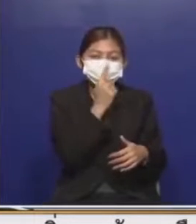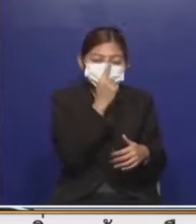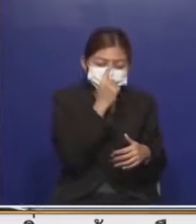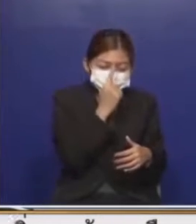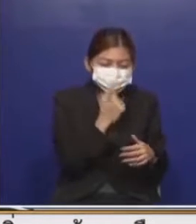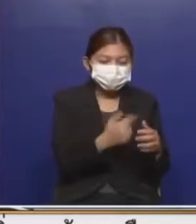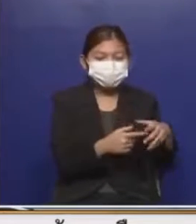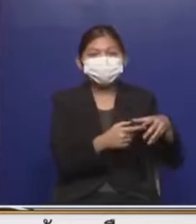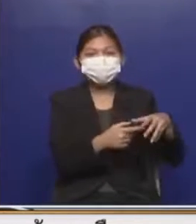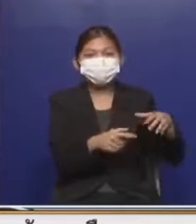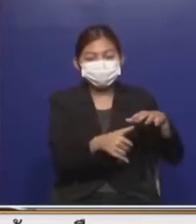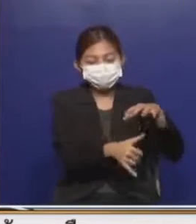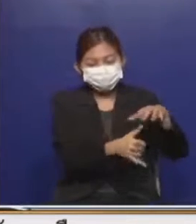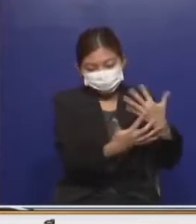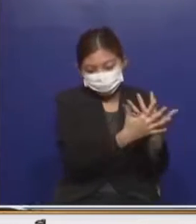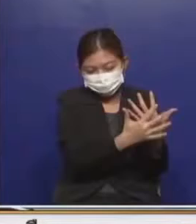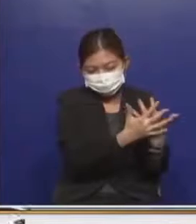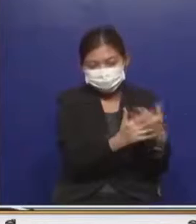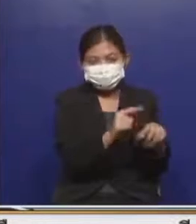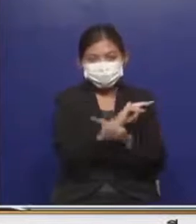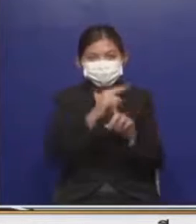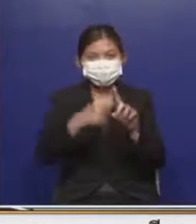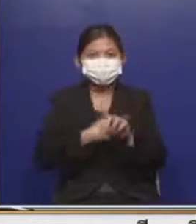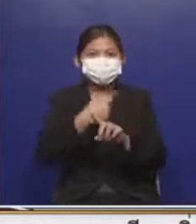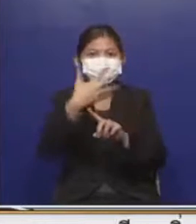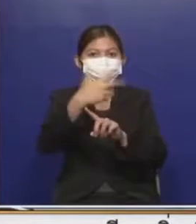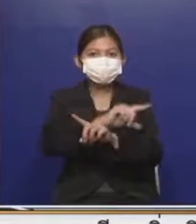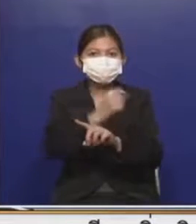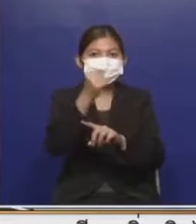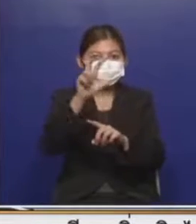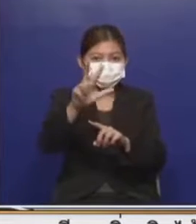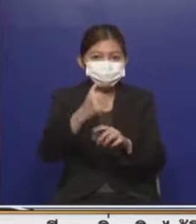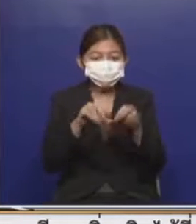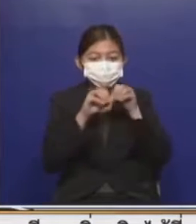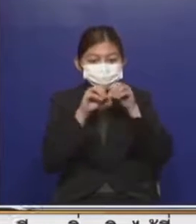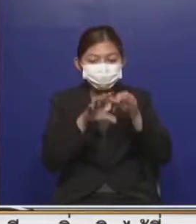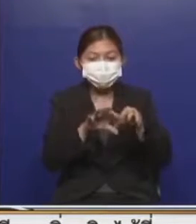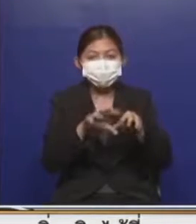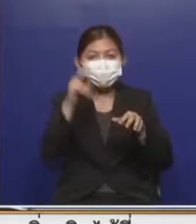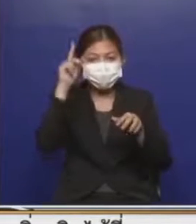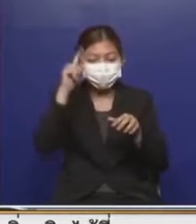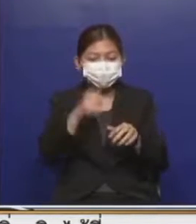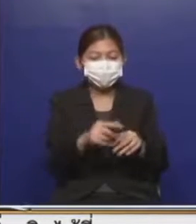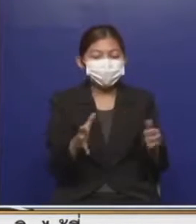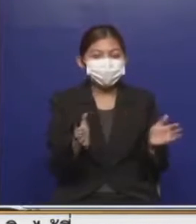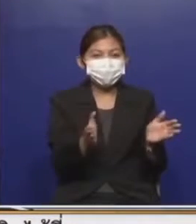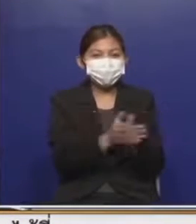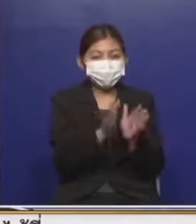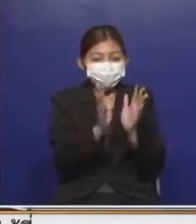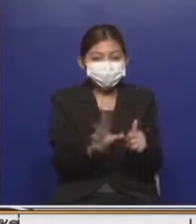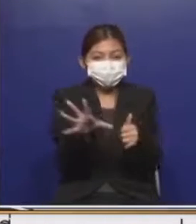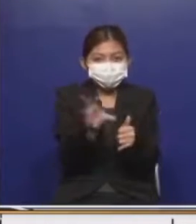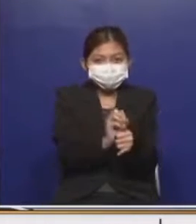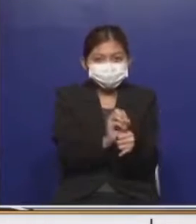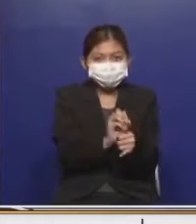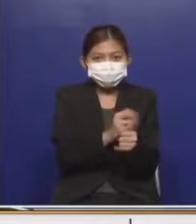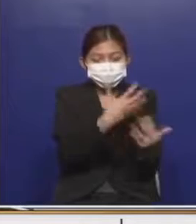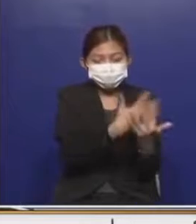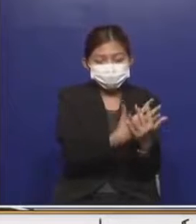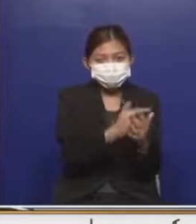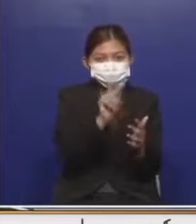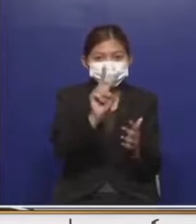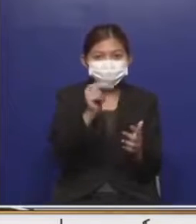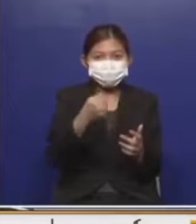งเมื่อวานันแต่วัท 13 พฤษภาคมเท่าที่มีการเปิดเผยมีผู้ติดเชือรวมกัไปแลวจคลสเตอรนี้ 24,